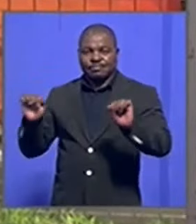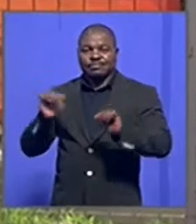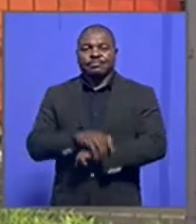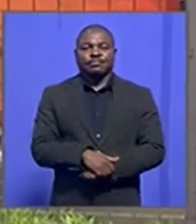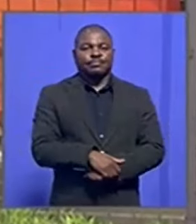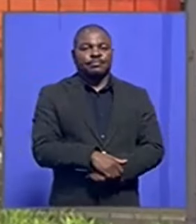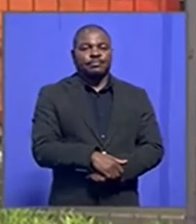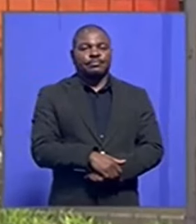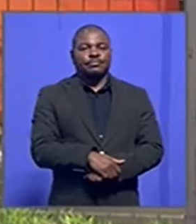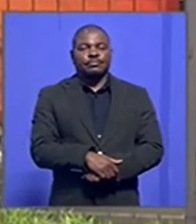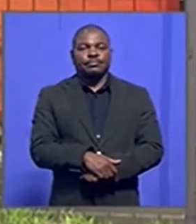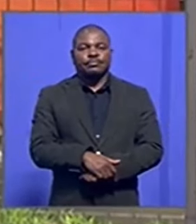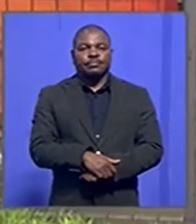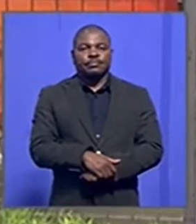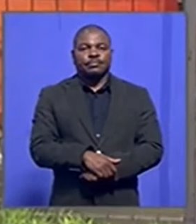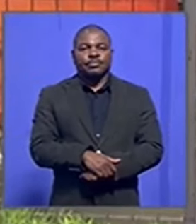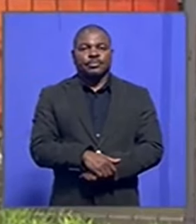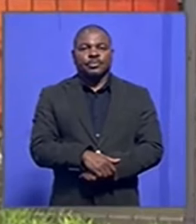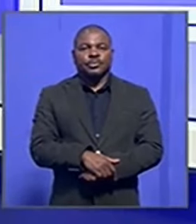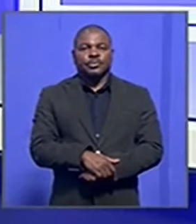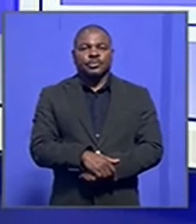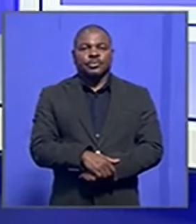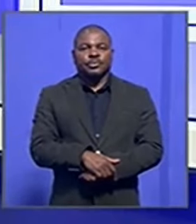SABC, Bloemfontein.